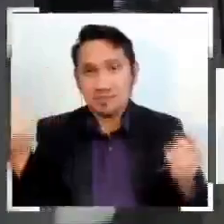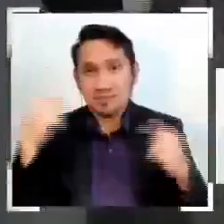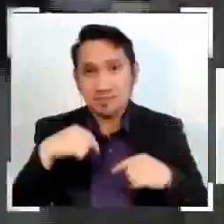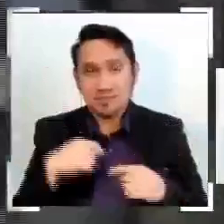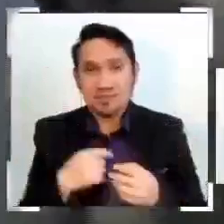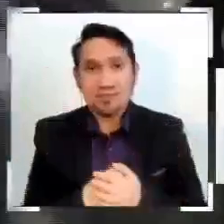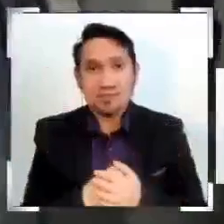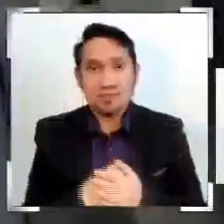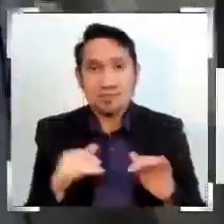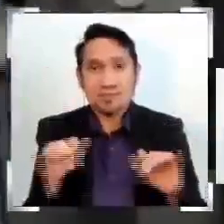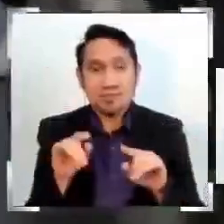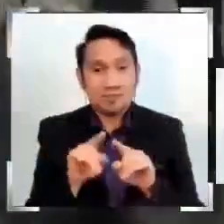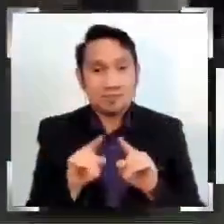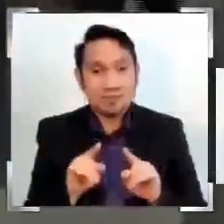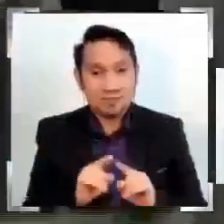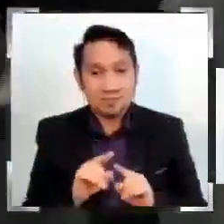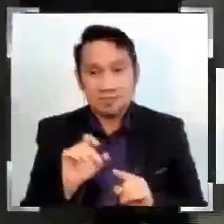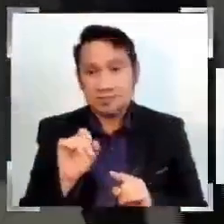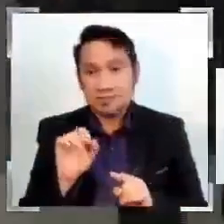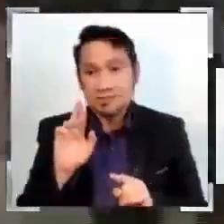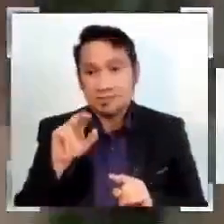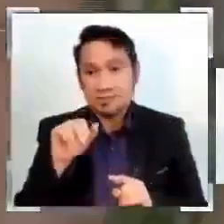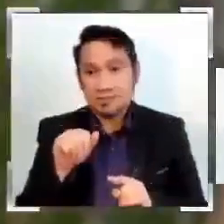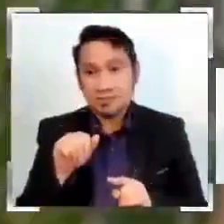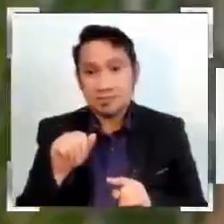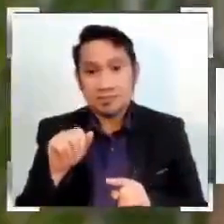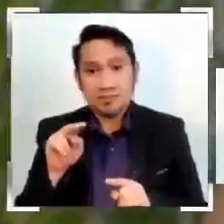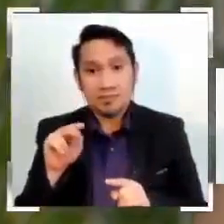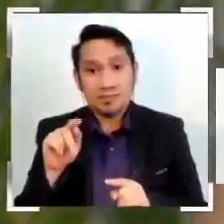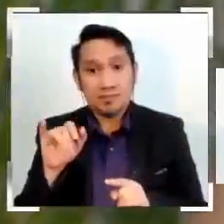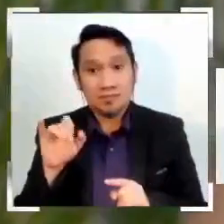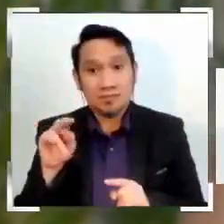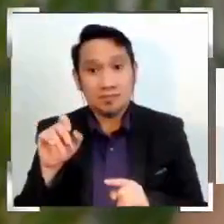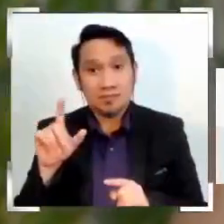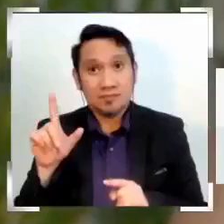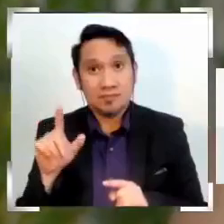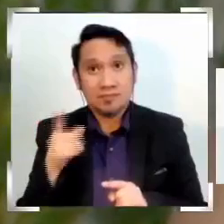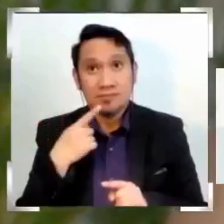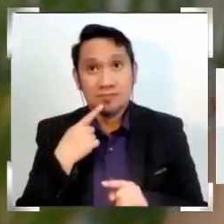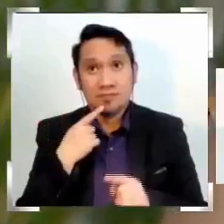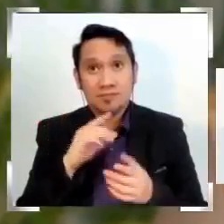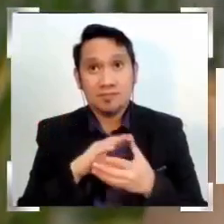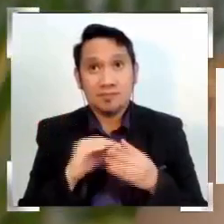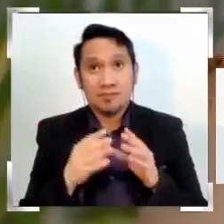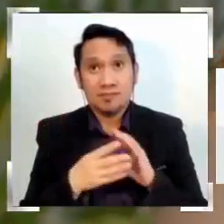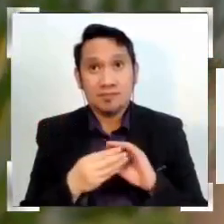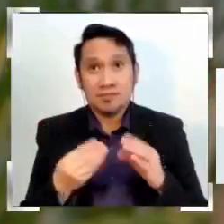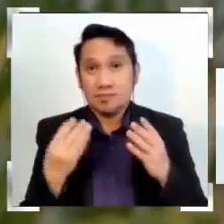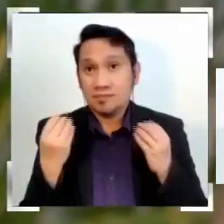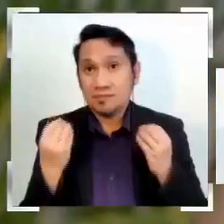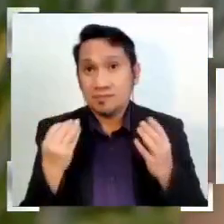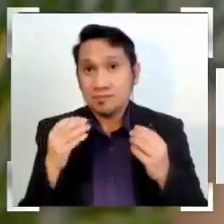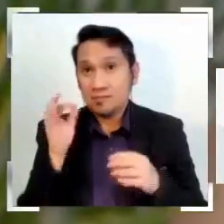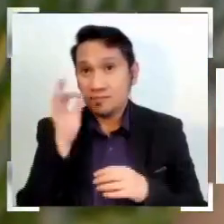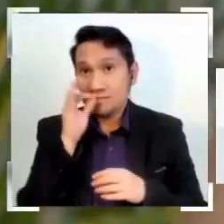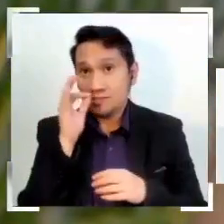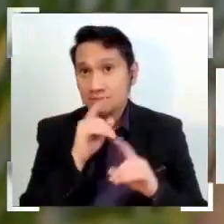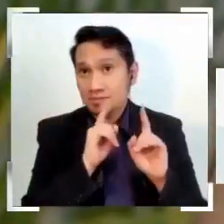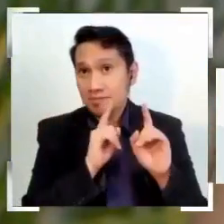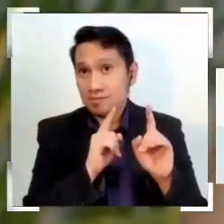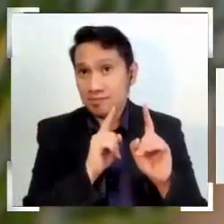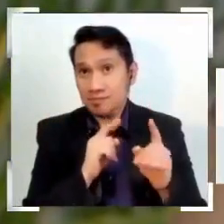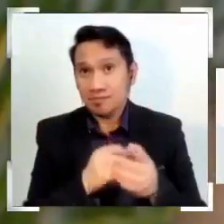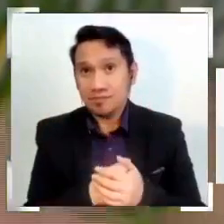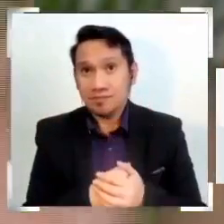Miss Supranational First Runner-up Pauline Amelix. Kwento ni Pauline, maraming Pinoy sa Poland ang dumalo sa pageant na labis